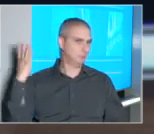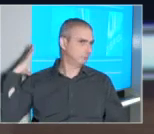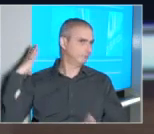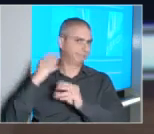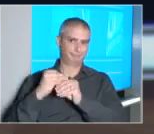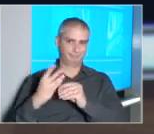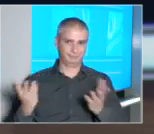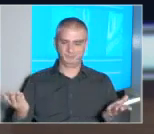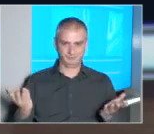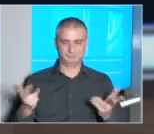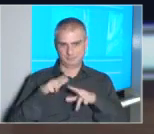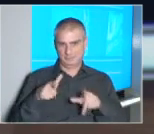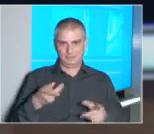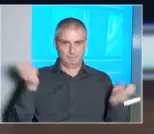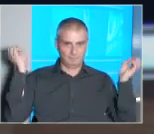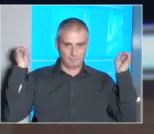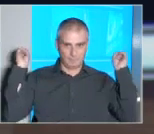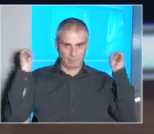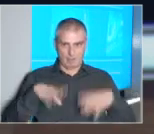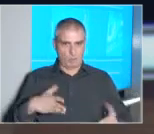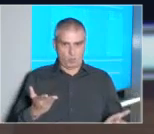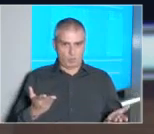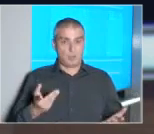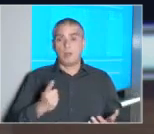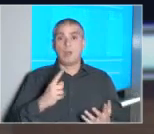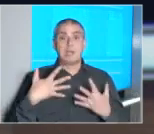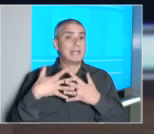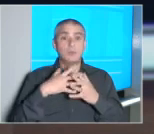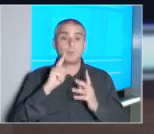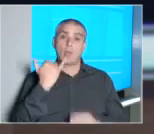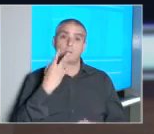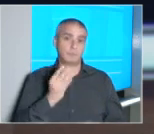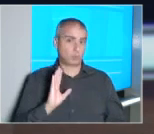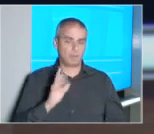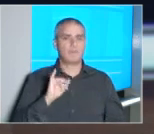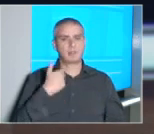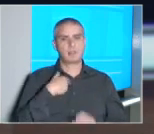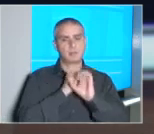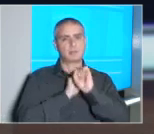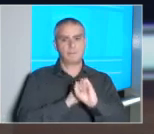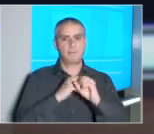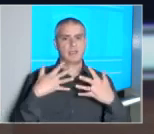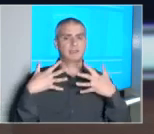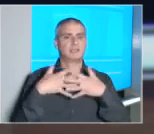ודאי שהמצב יותר גרוע. לא בהכרח איחודים הם טובים, אבל אני כן בעד איחוד